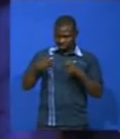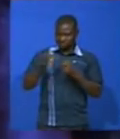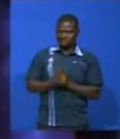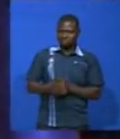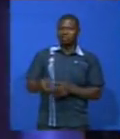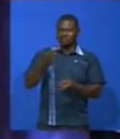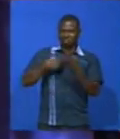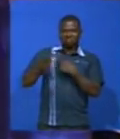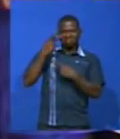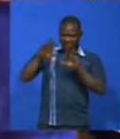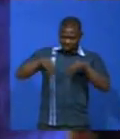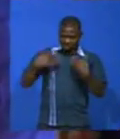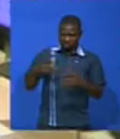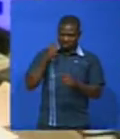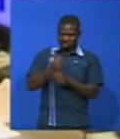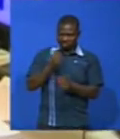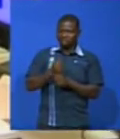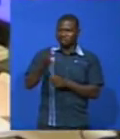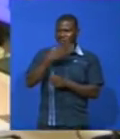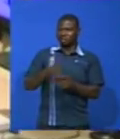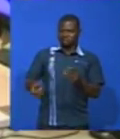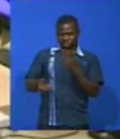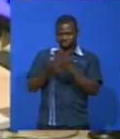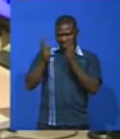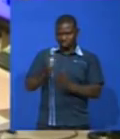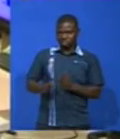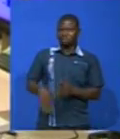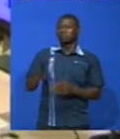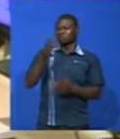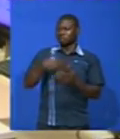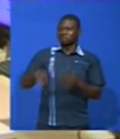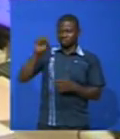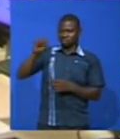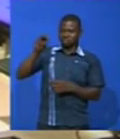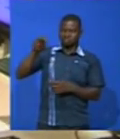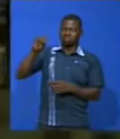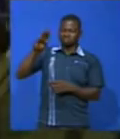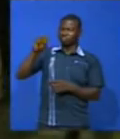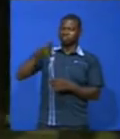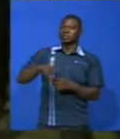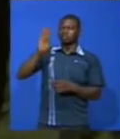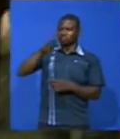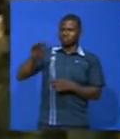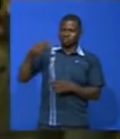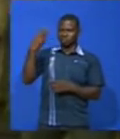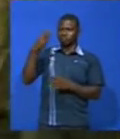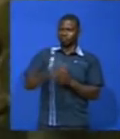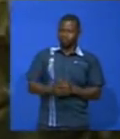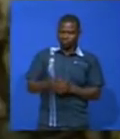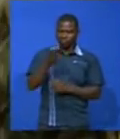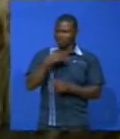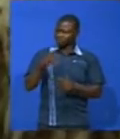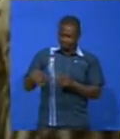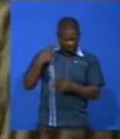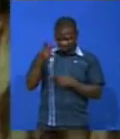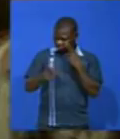de travail des techniciens ici à la centrale Bobo 2 de la Sonabel. Tour à tour, tous les compartiments ont été